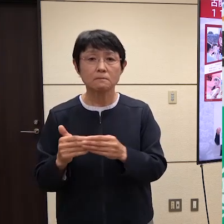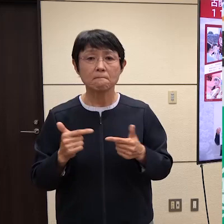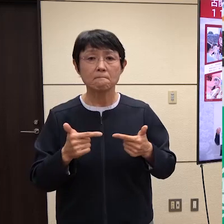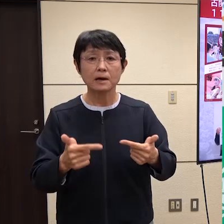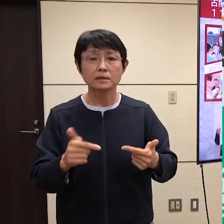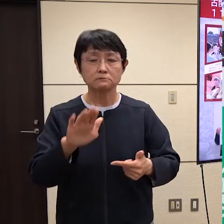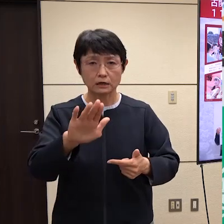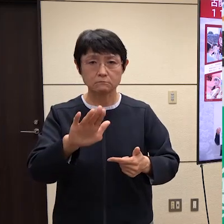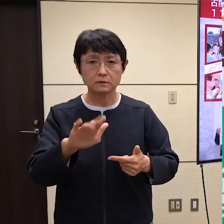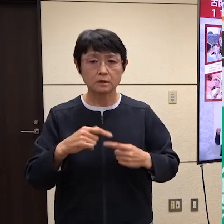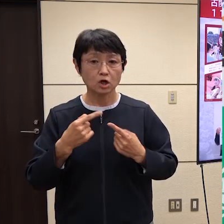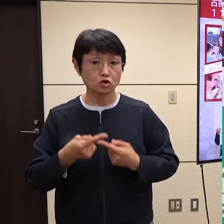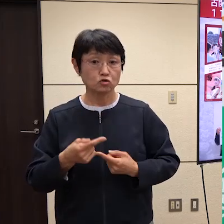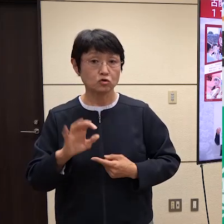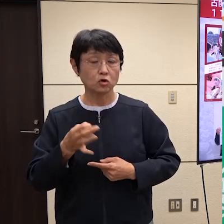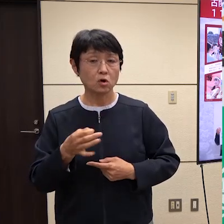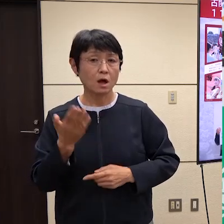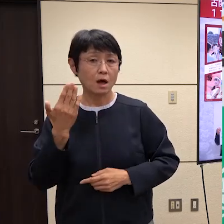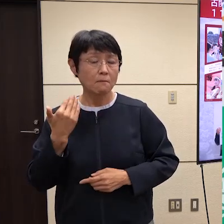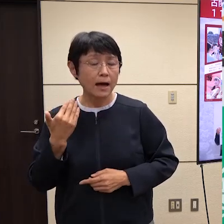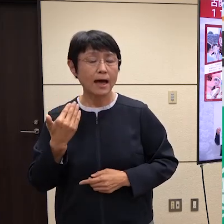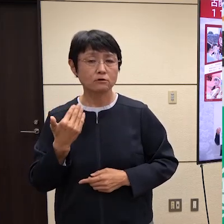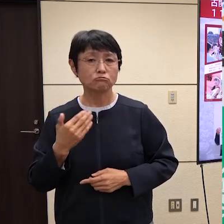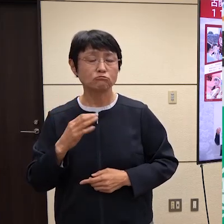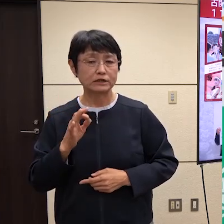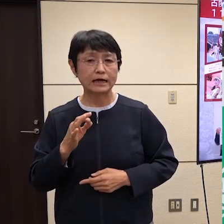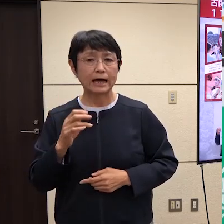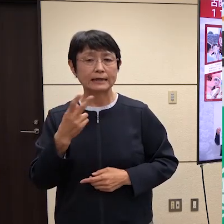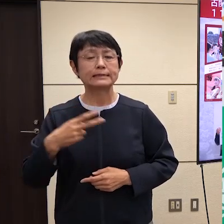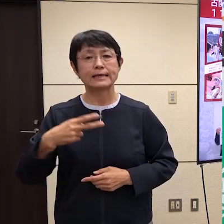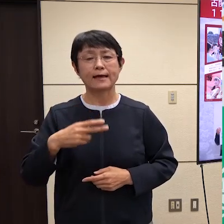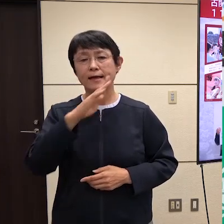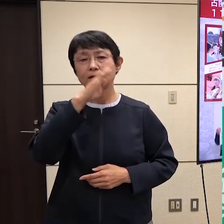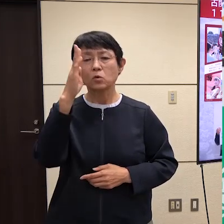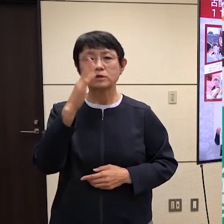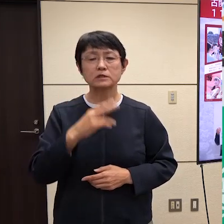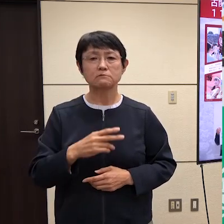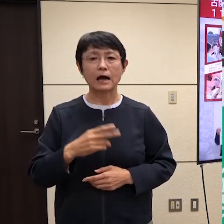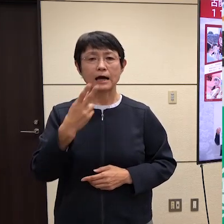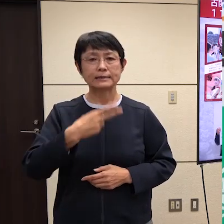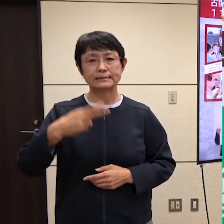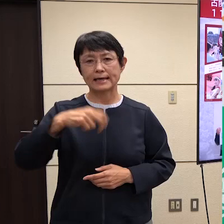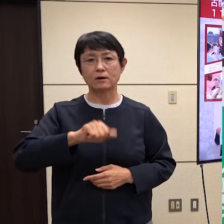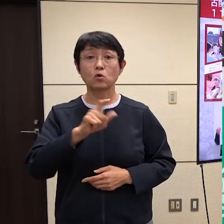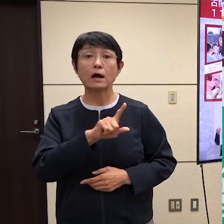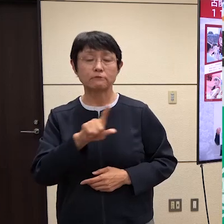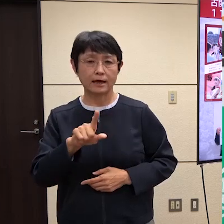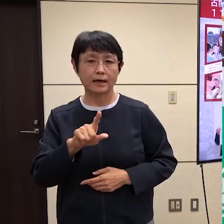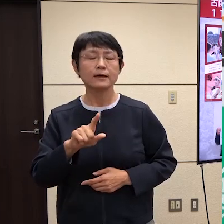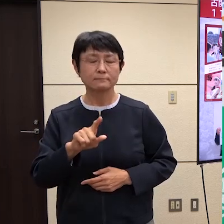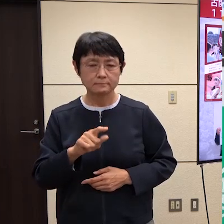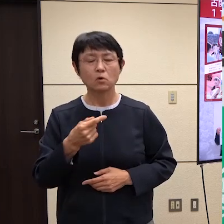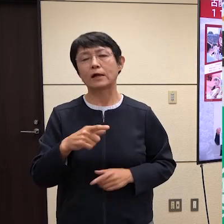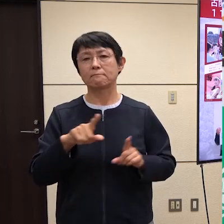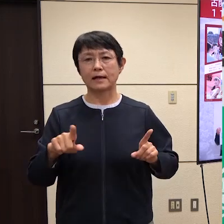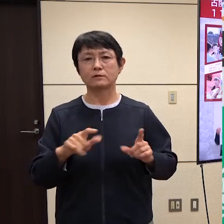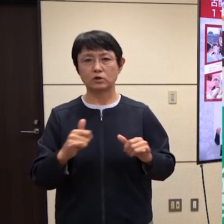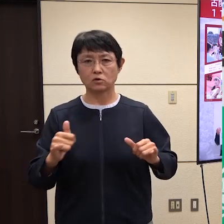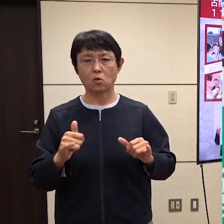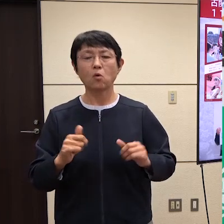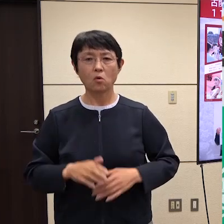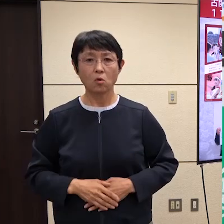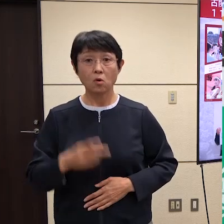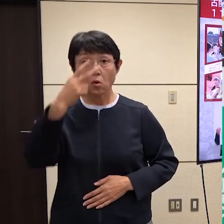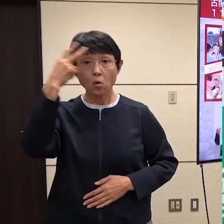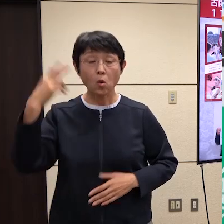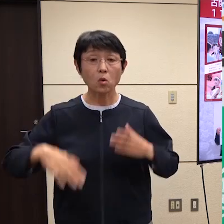ります。入場料は前売りが2000円、当日は2500円、まあ、一般の方ですね。